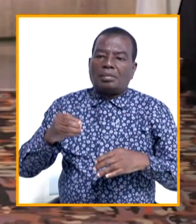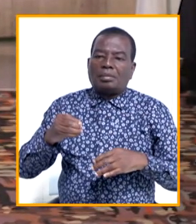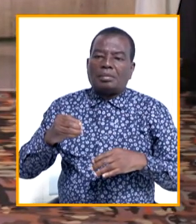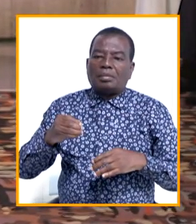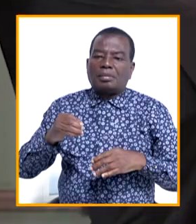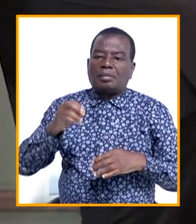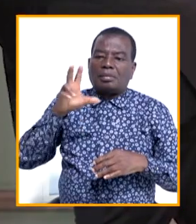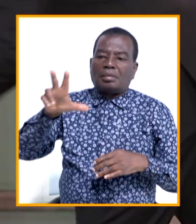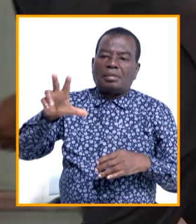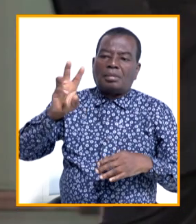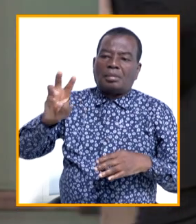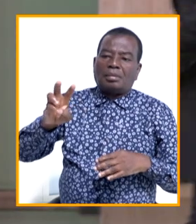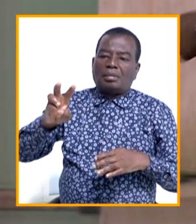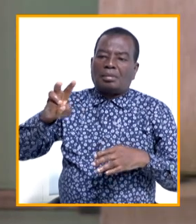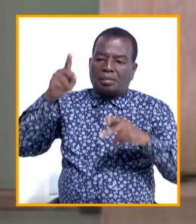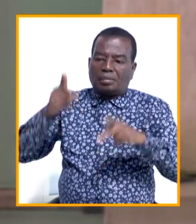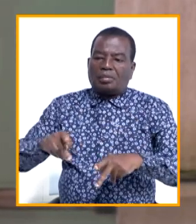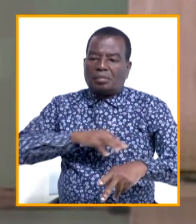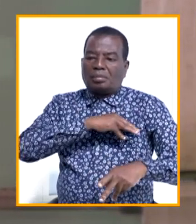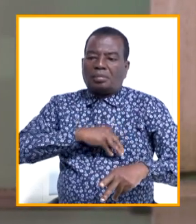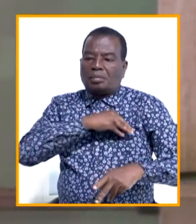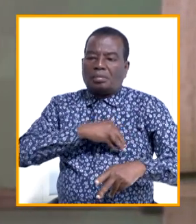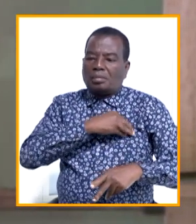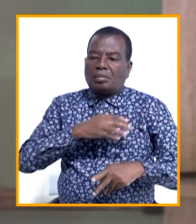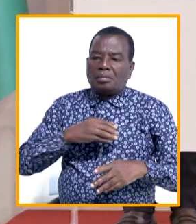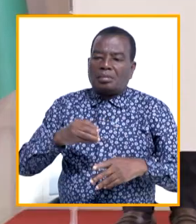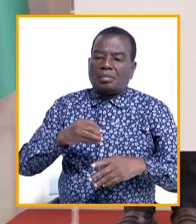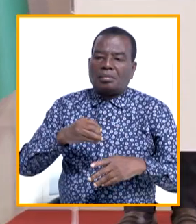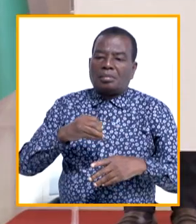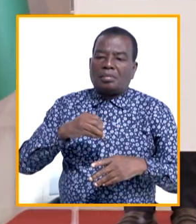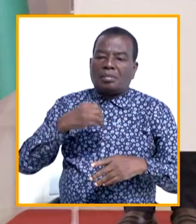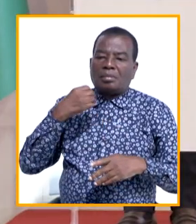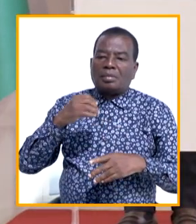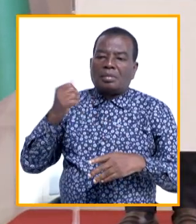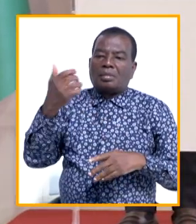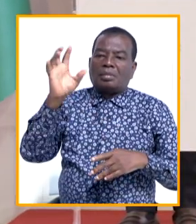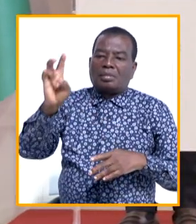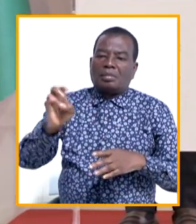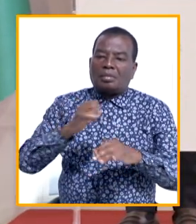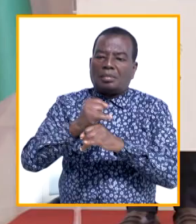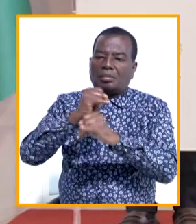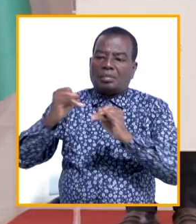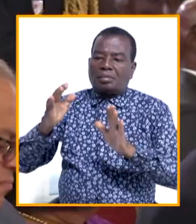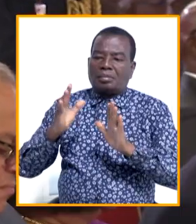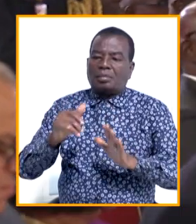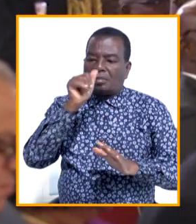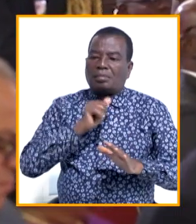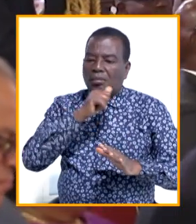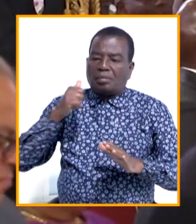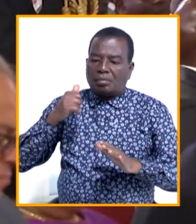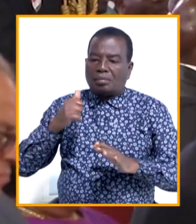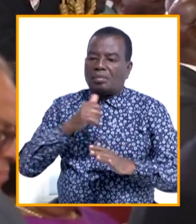et de 36 personnes morales danst 12 structures publiques 17 entreprises privées qure